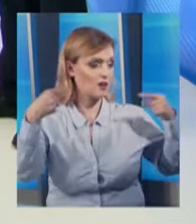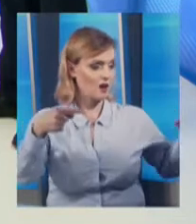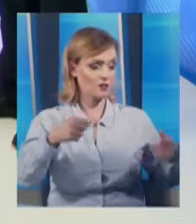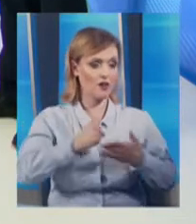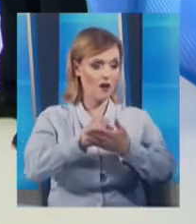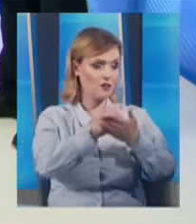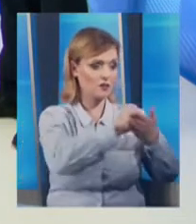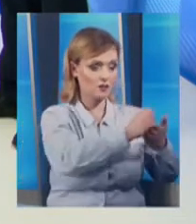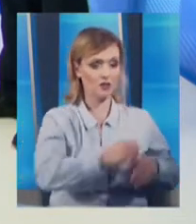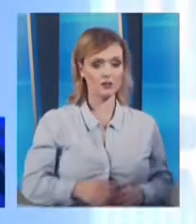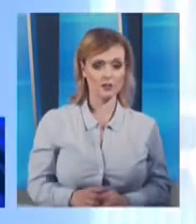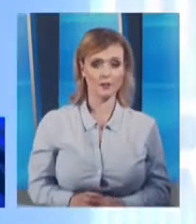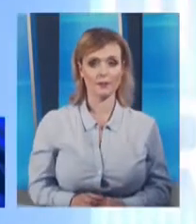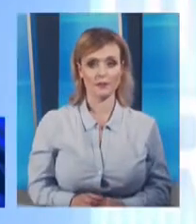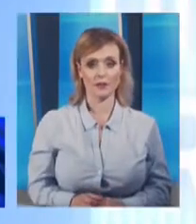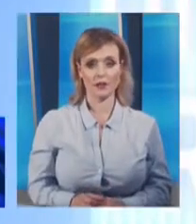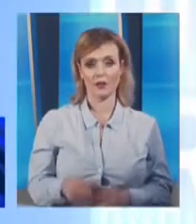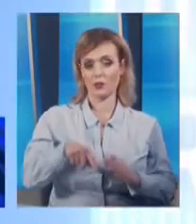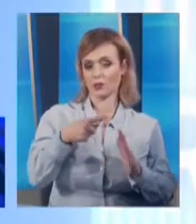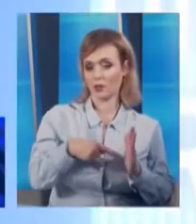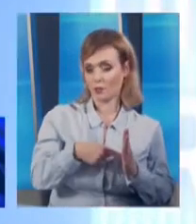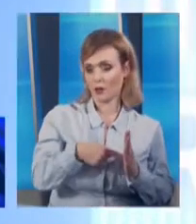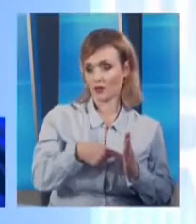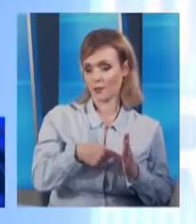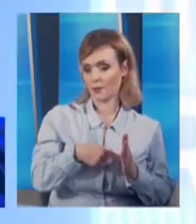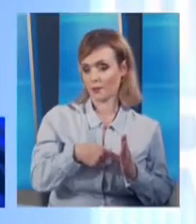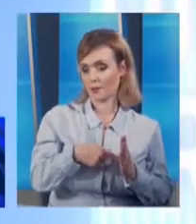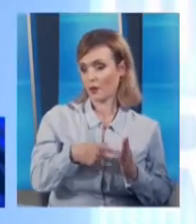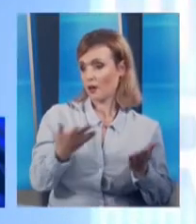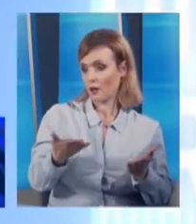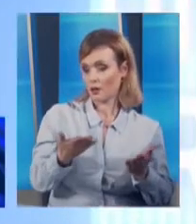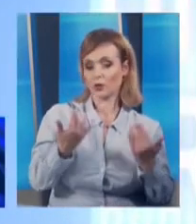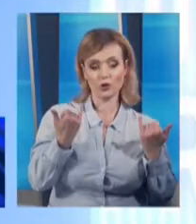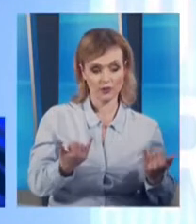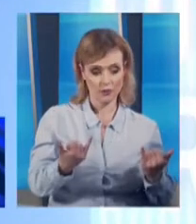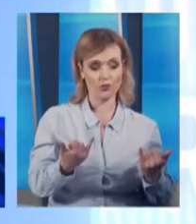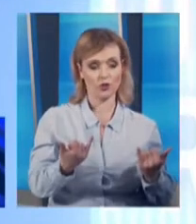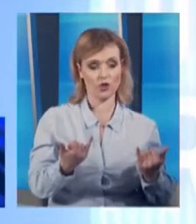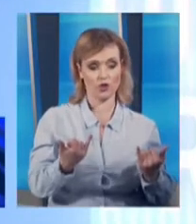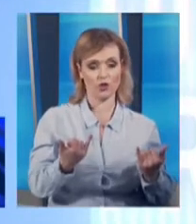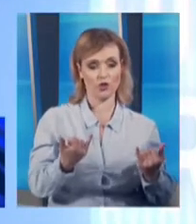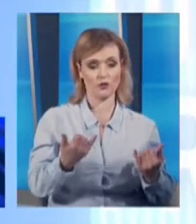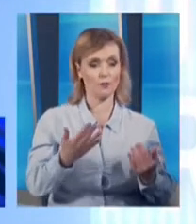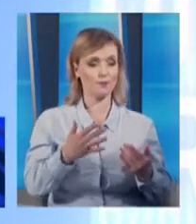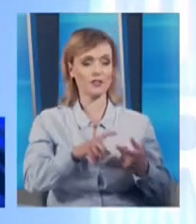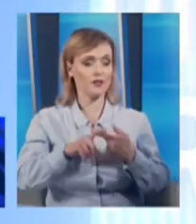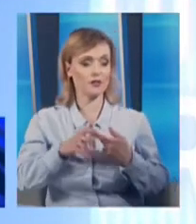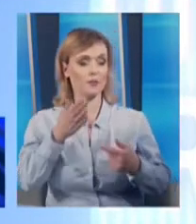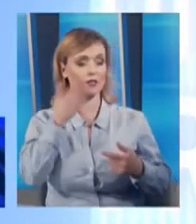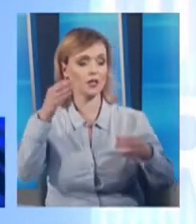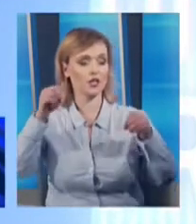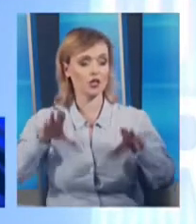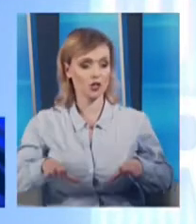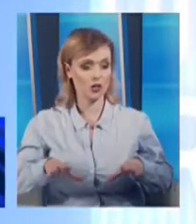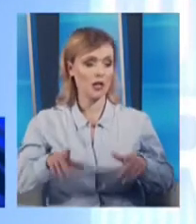reprezentant al unui candidat. O întrebare foarte actuală în contextul ultimii decizii sau lipsii de